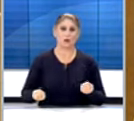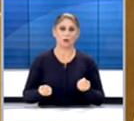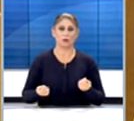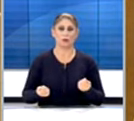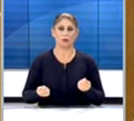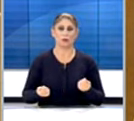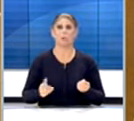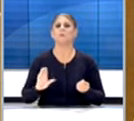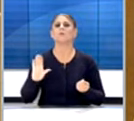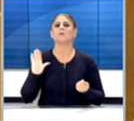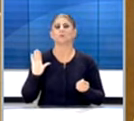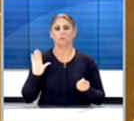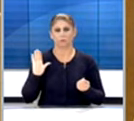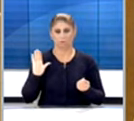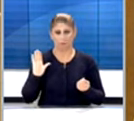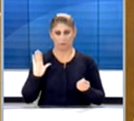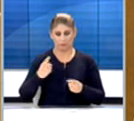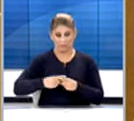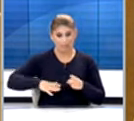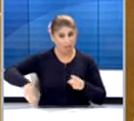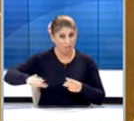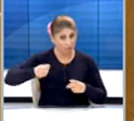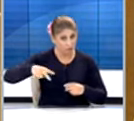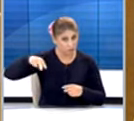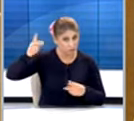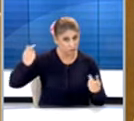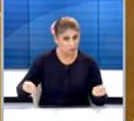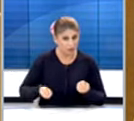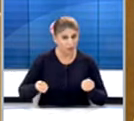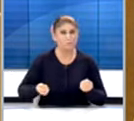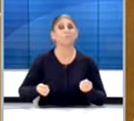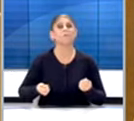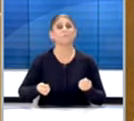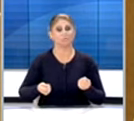την παραγωγικότητα της χώρας. Για να μην πω βέβαια,